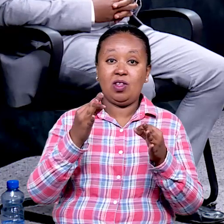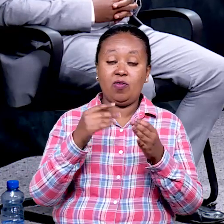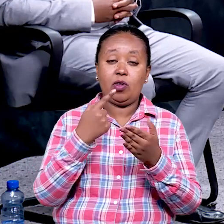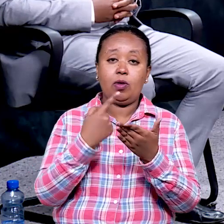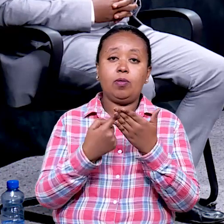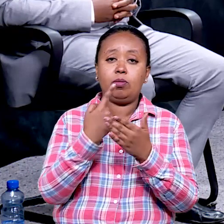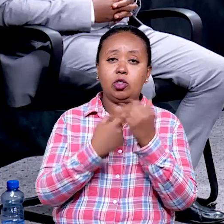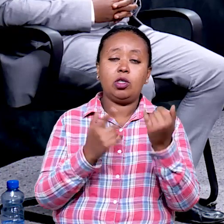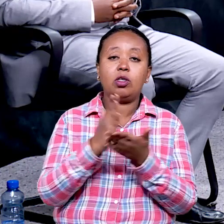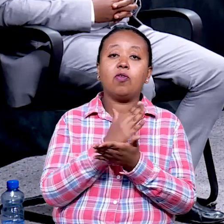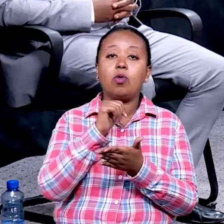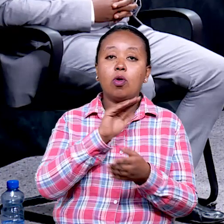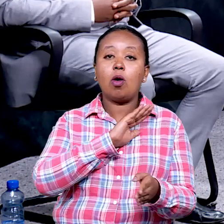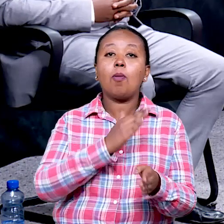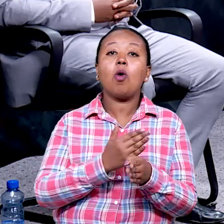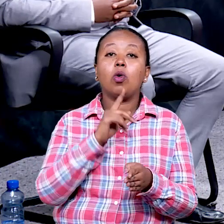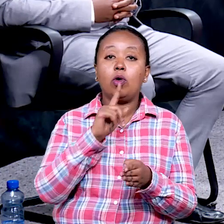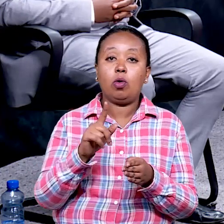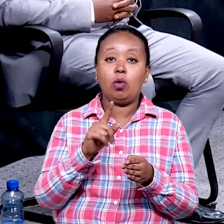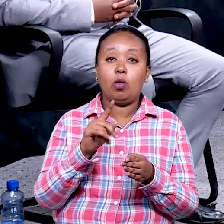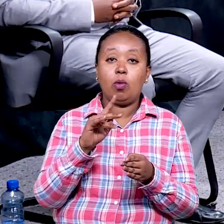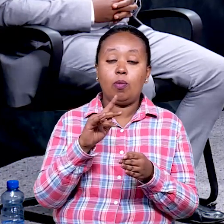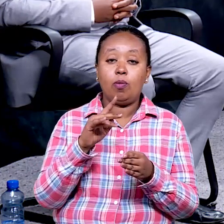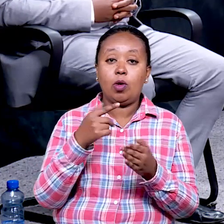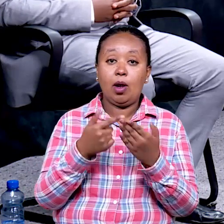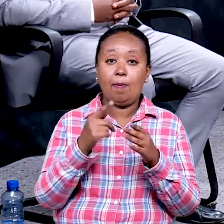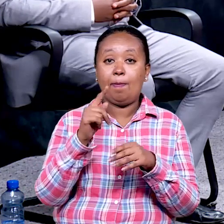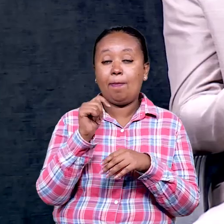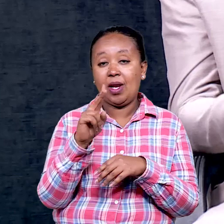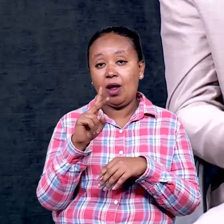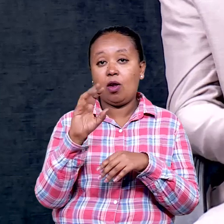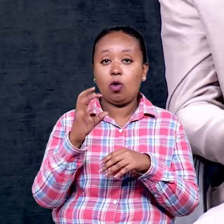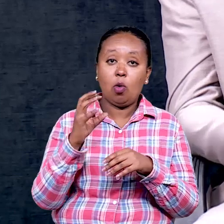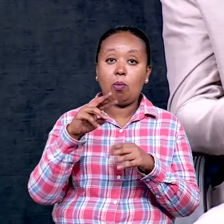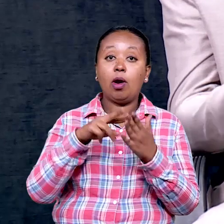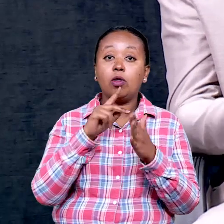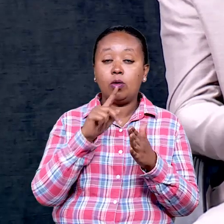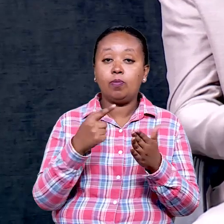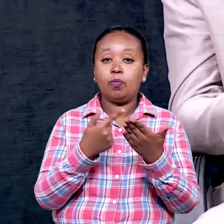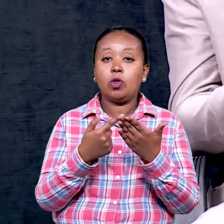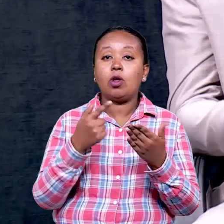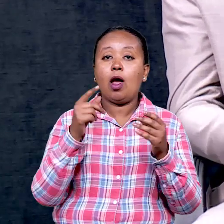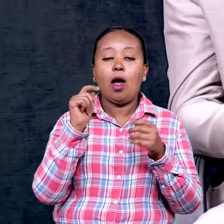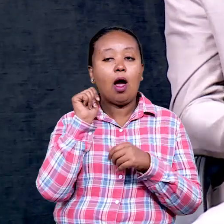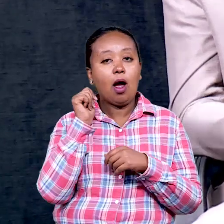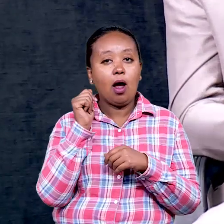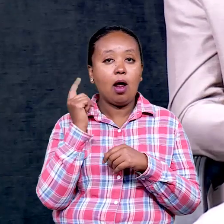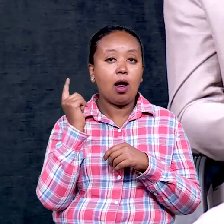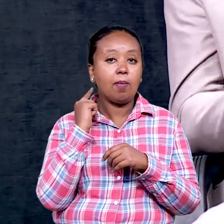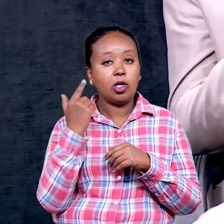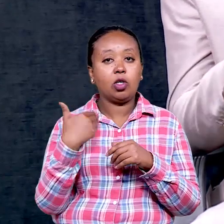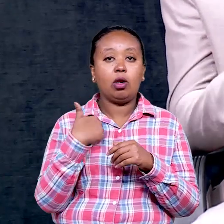ስለተሳተፈ ብቻ ደግሞ አይደለም እኮ ፓወር ነው ሚዲያ አይደለ? አንባቢ አለሽ፣ ተመልካች አለሽ፣ አድማጭ